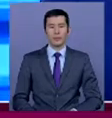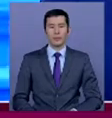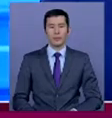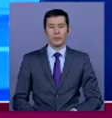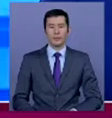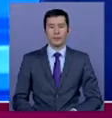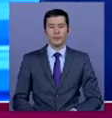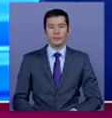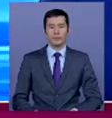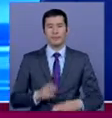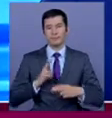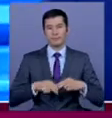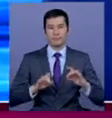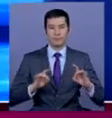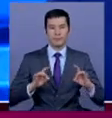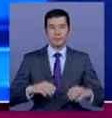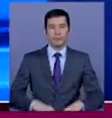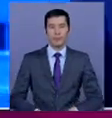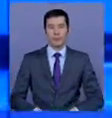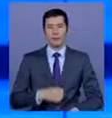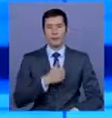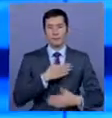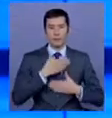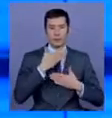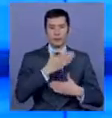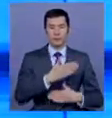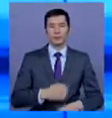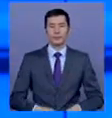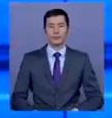Өмір, сөз кезегі өзіңде. Жақсы,